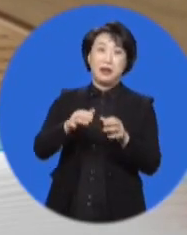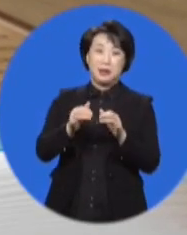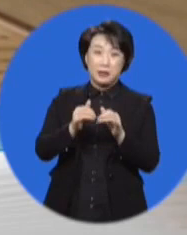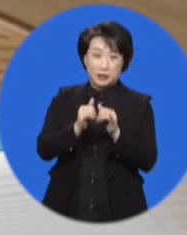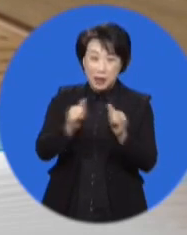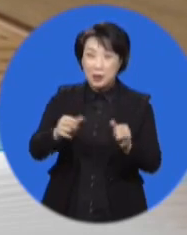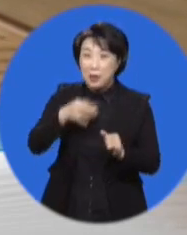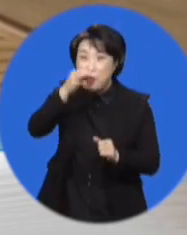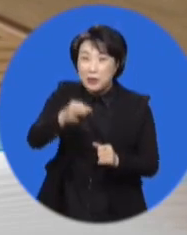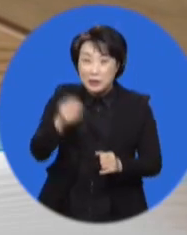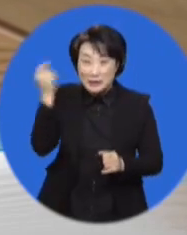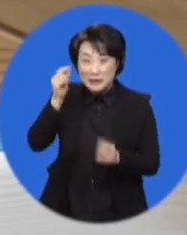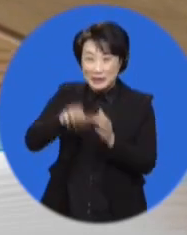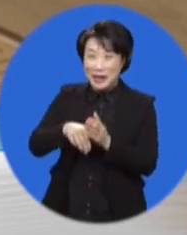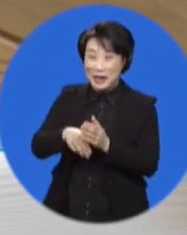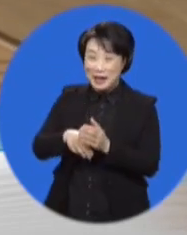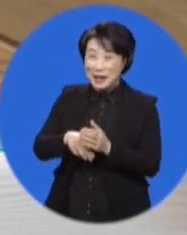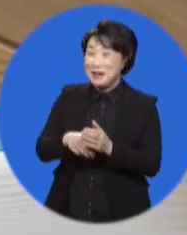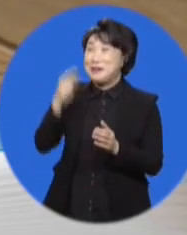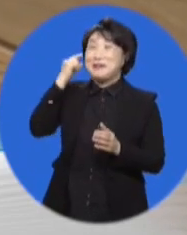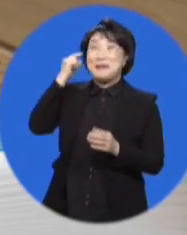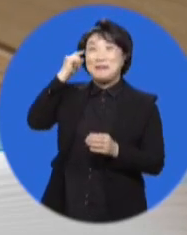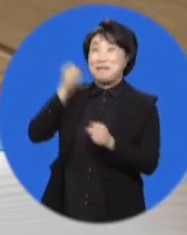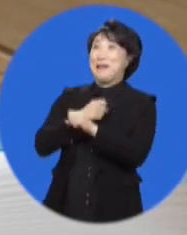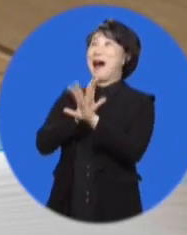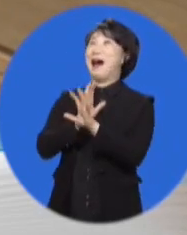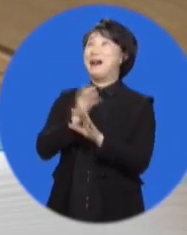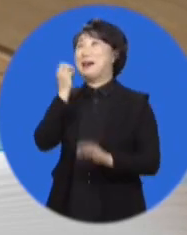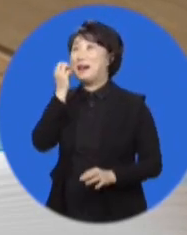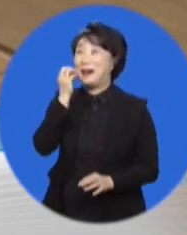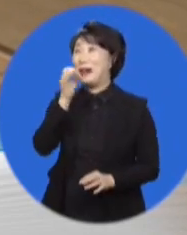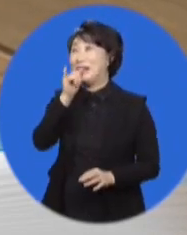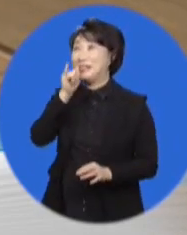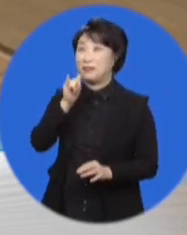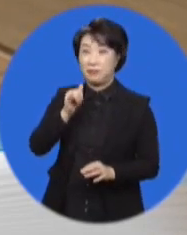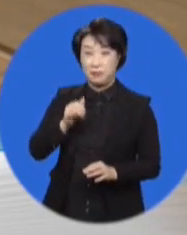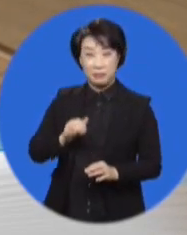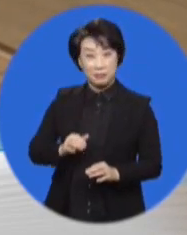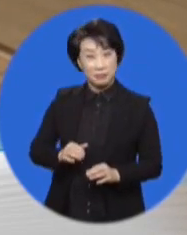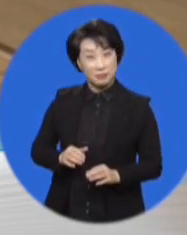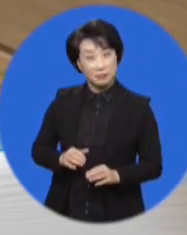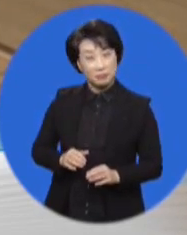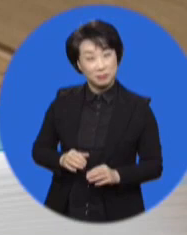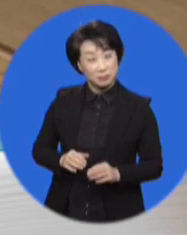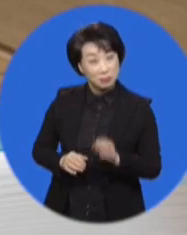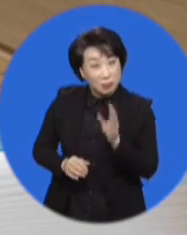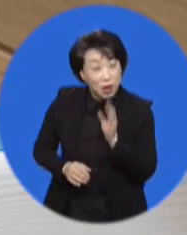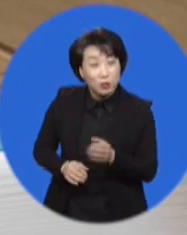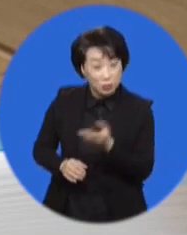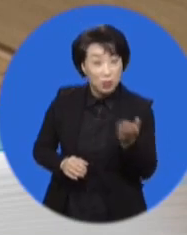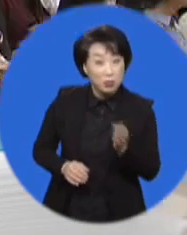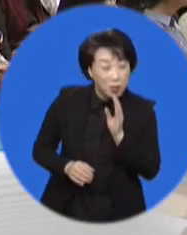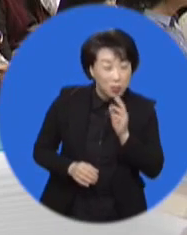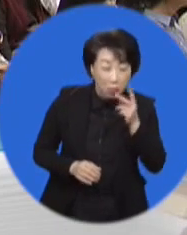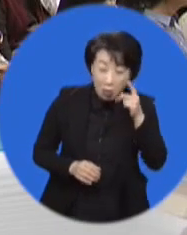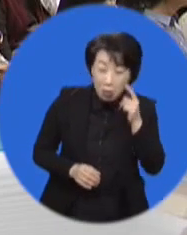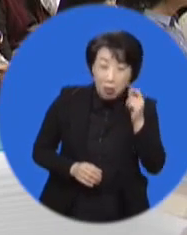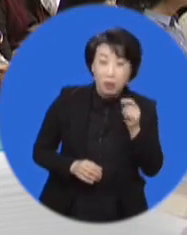들리면 정신이 바짝 나는 거예요. 그게 무슨 사랑이야. 그게 무슨 사랑이냐 그